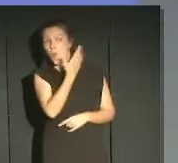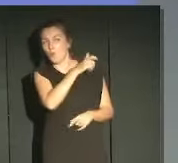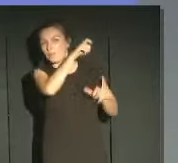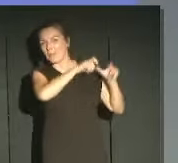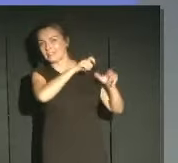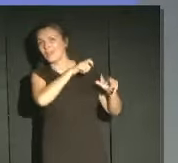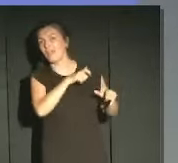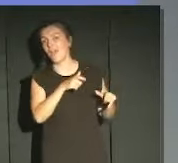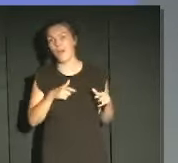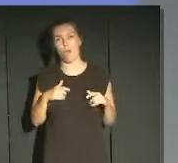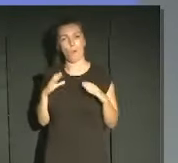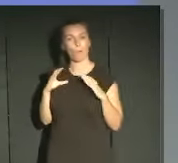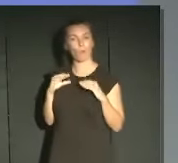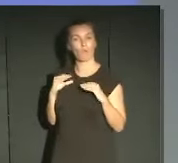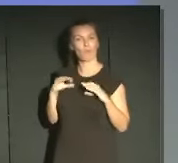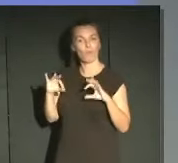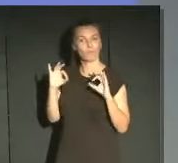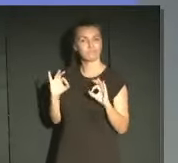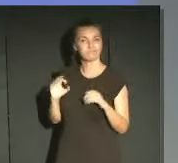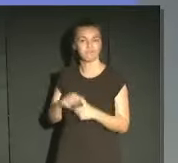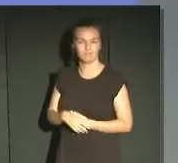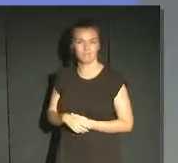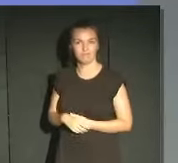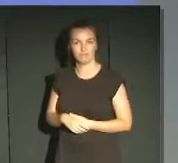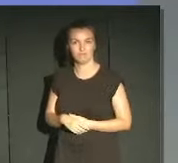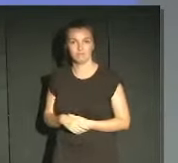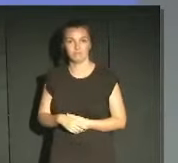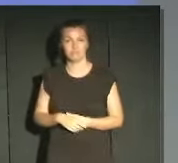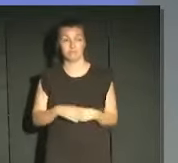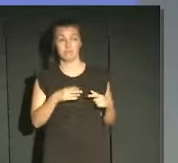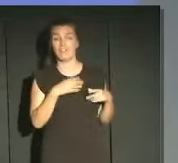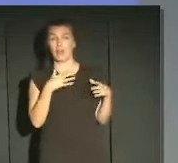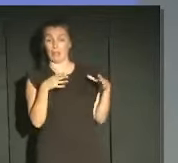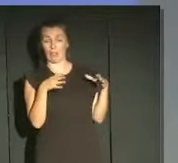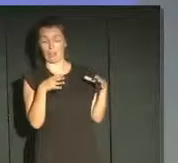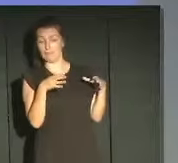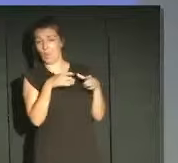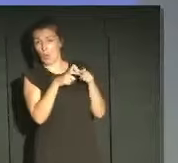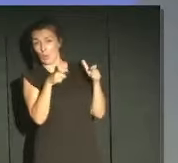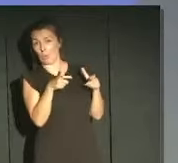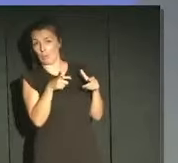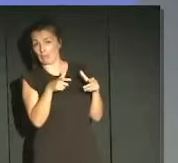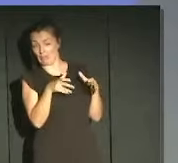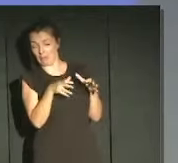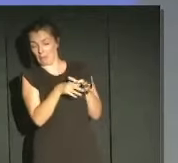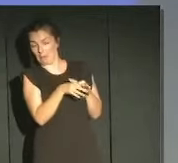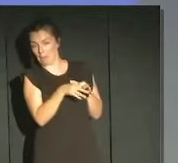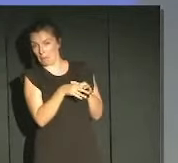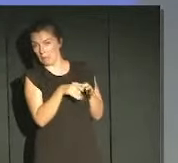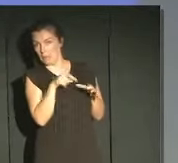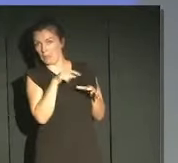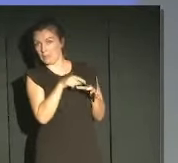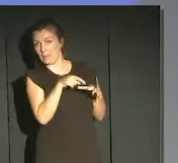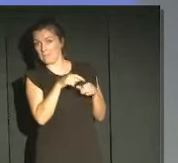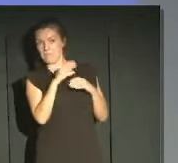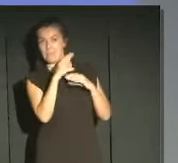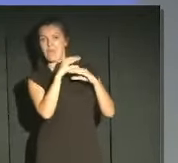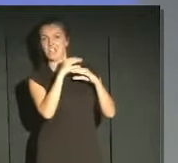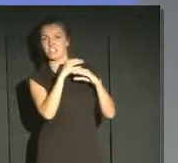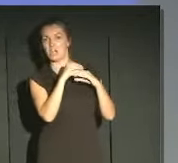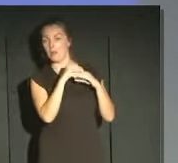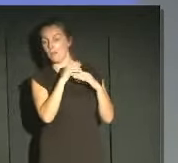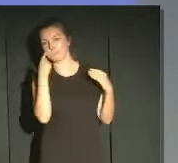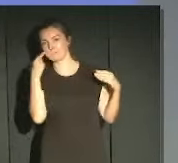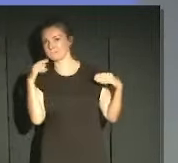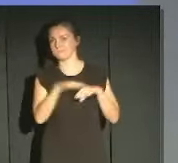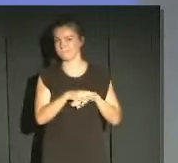quelques-uns pour une minorité d'entreprises qui s'enrichissent et refusent de faire la transparence sur leur marge si